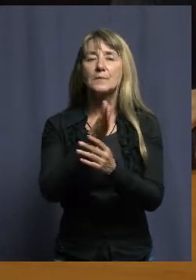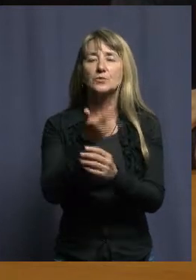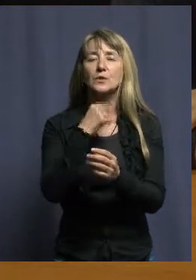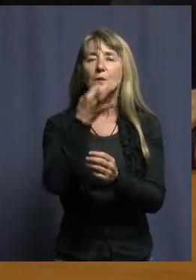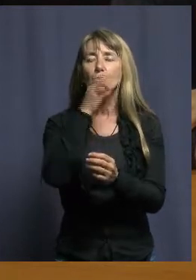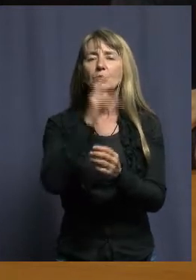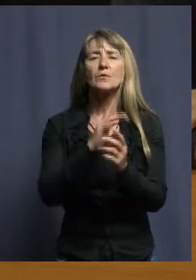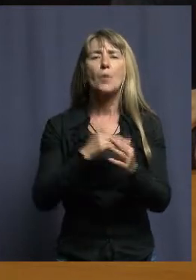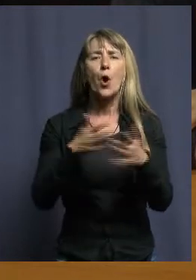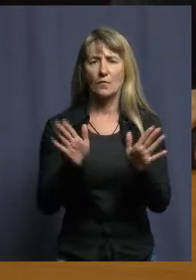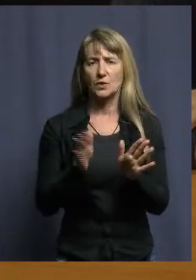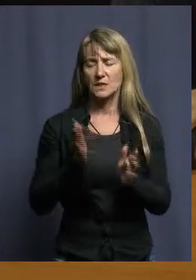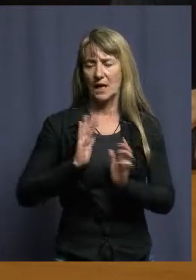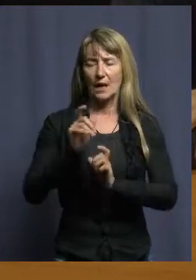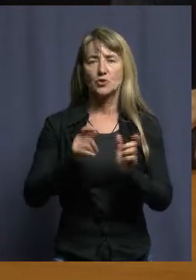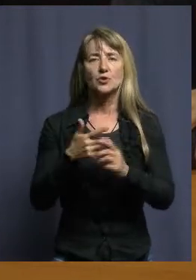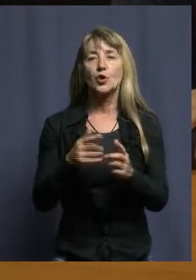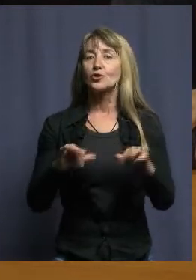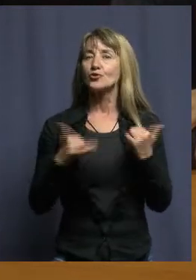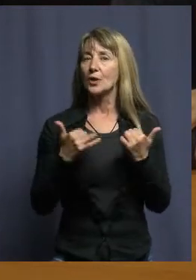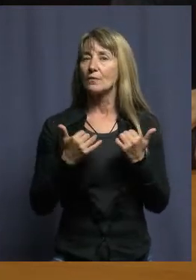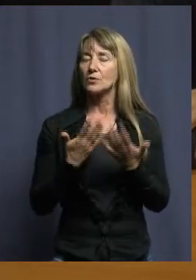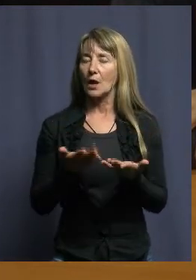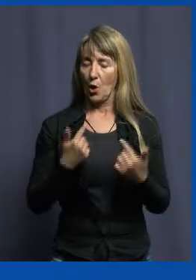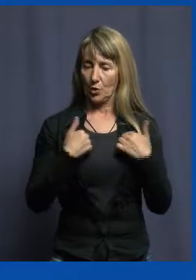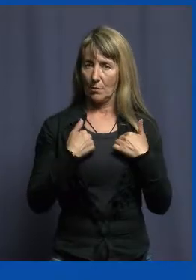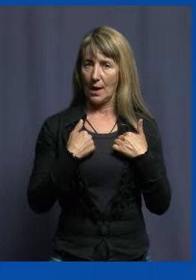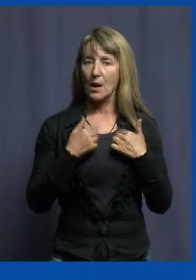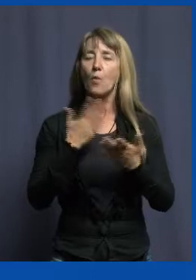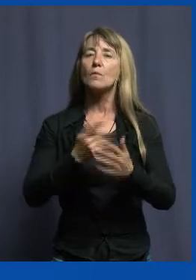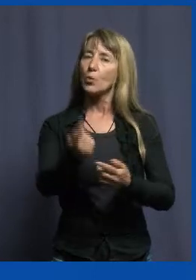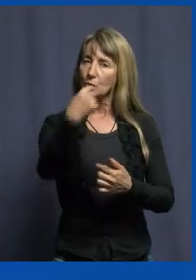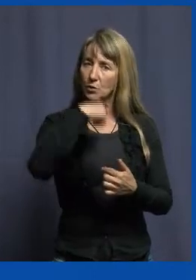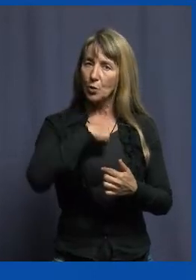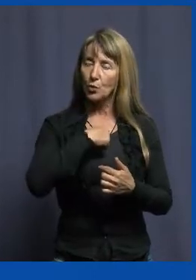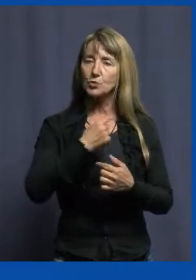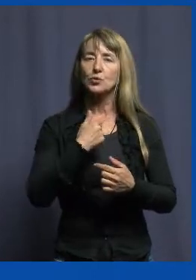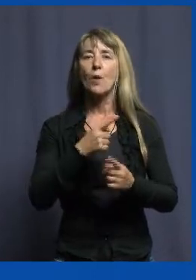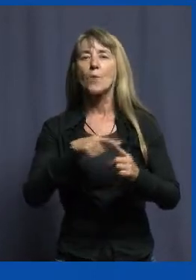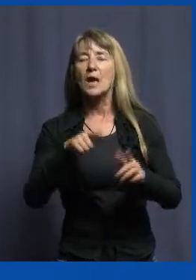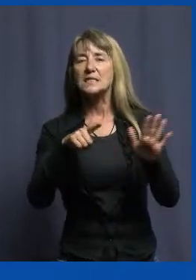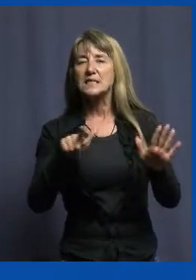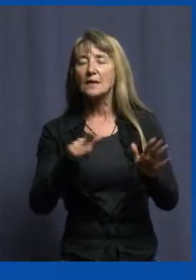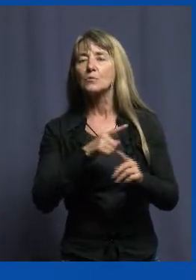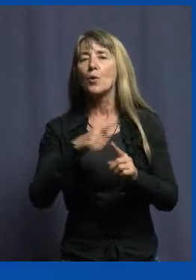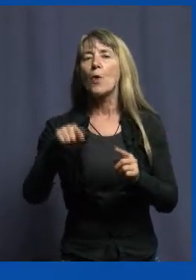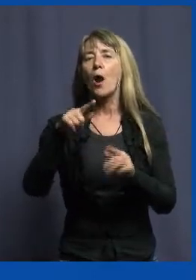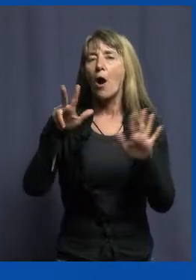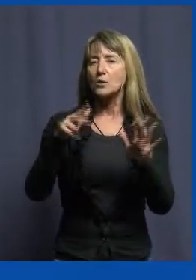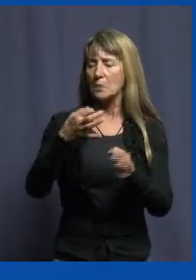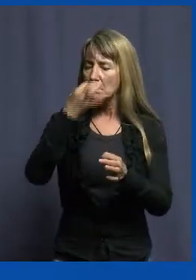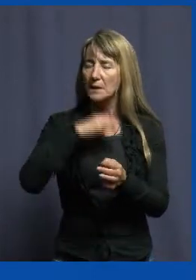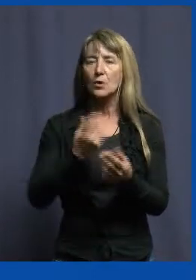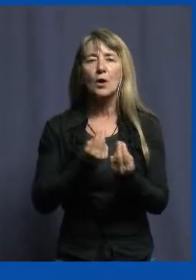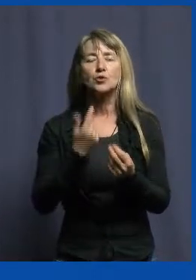budemo potpuno otvoreni za građane, što je jako bitno, dakle, i to je život. Tako da, kod mene, uvek mogu da dođu od 6:30 do 7:30 da mi pitaju za nešto, da probamo da